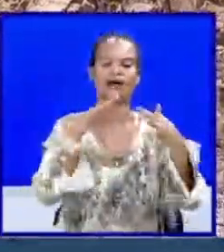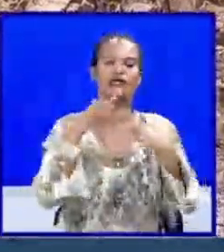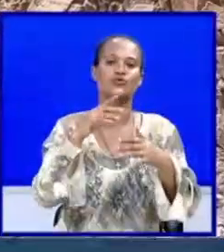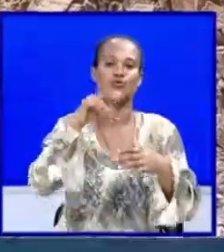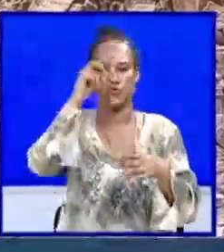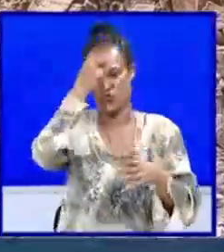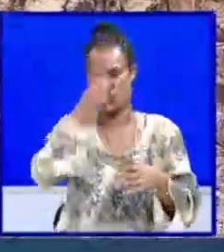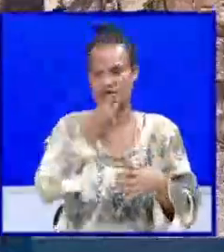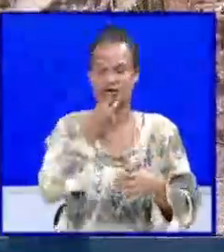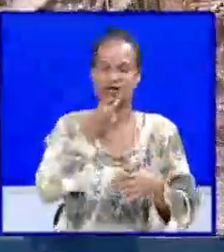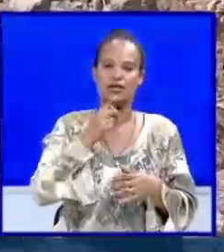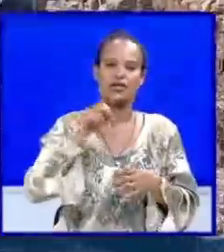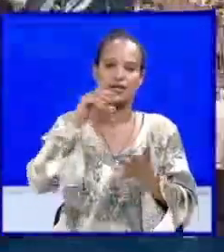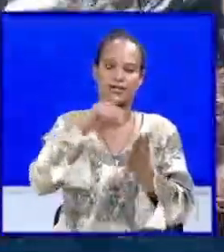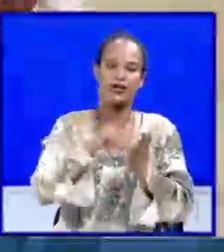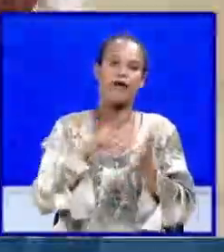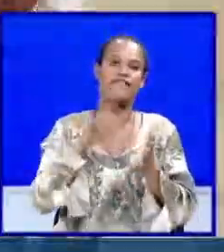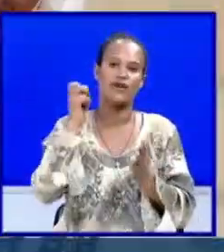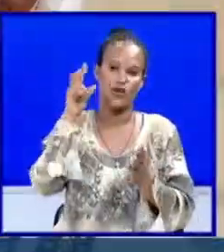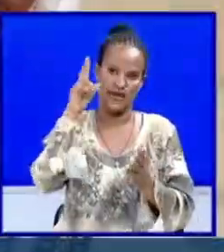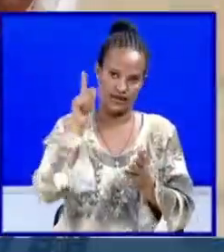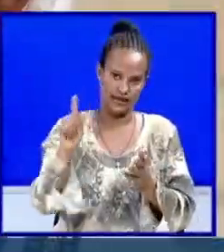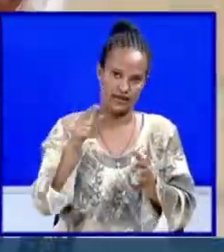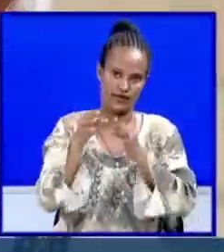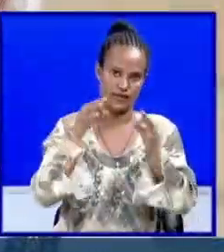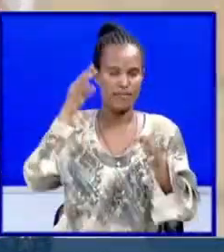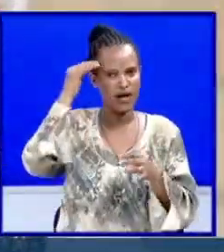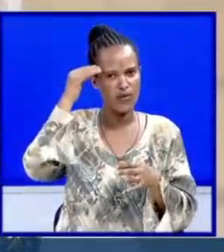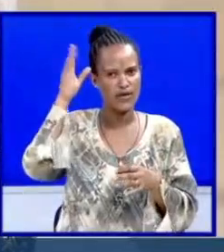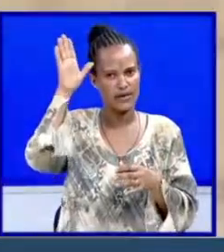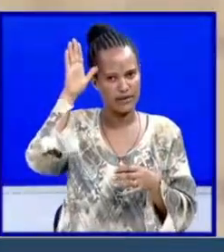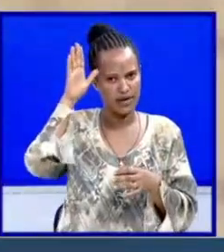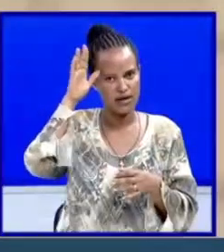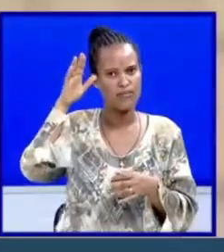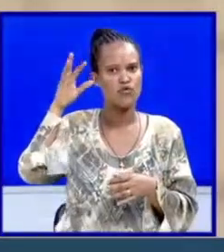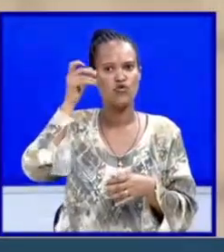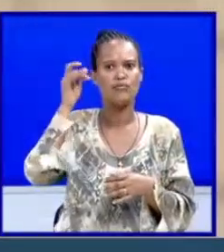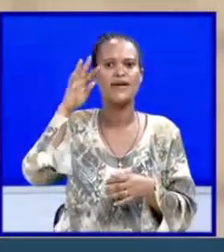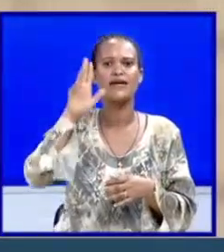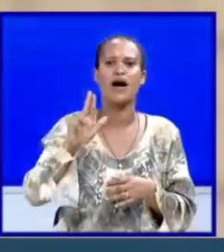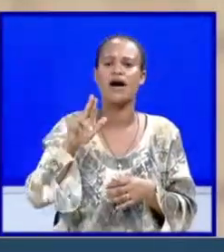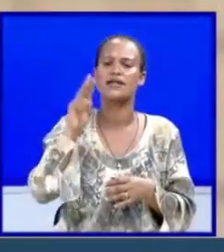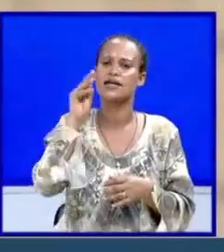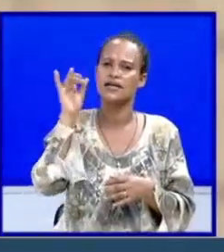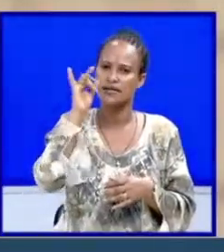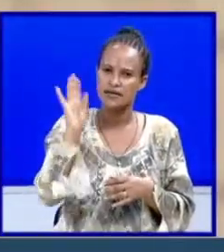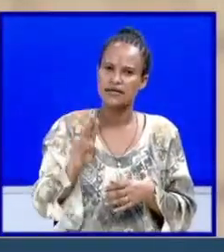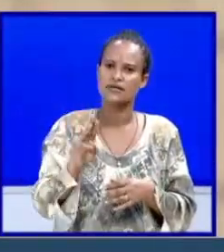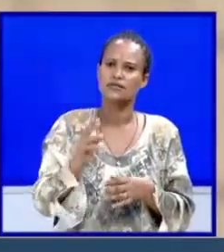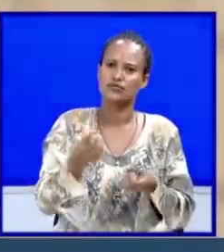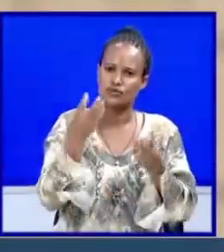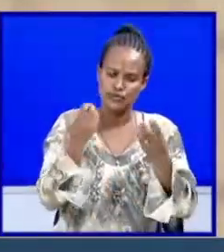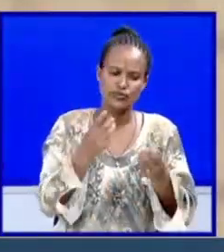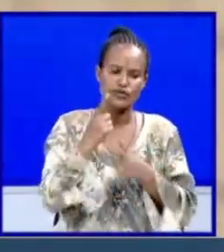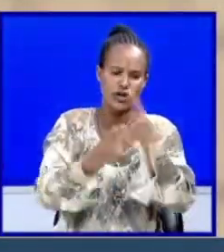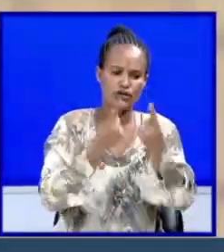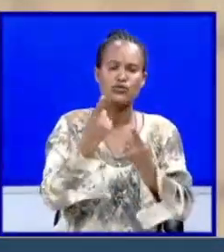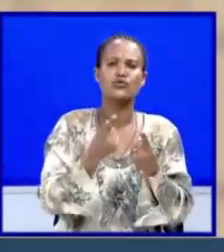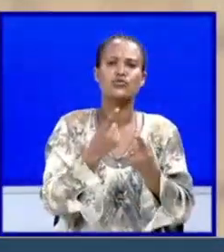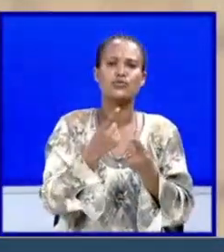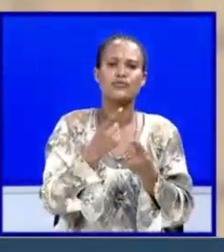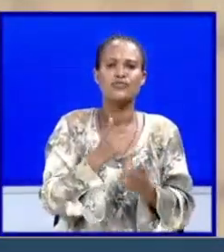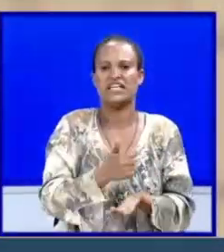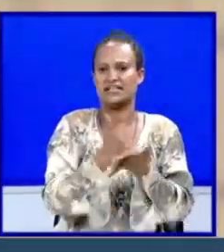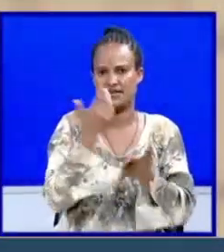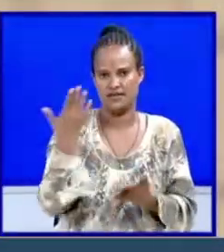ወለዲ ነበርቲ ከተማ ፍረወይን ገሊፆም መርሃዊ ጋር ማርያም ሕመራ ነይሩ ሰሊጡ ድዩ ተኦፊሩ ድዩ ነጊዱ ድዩ ይፅውረኒ